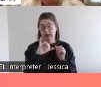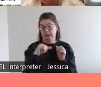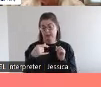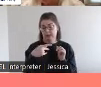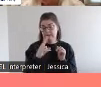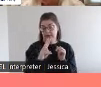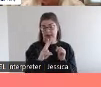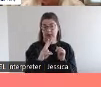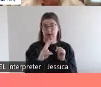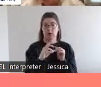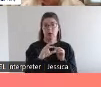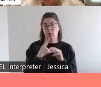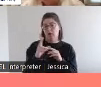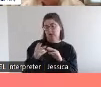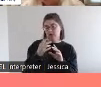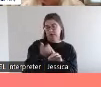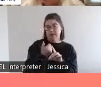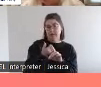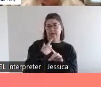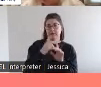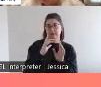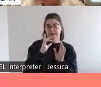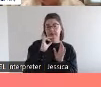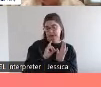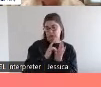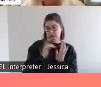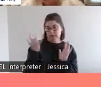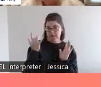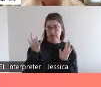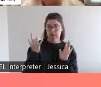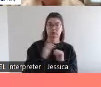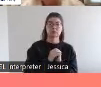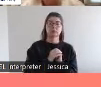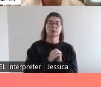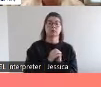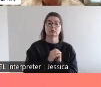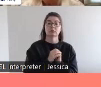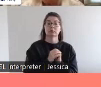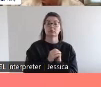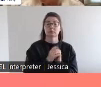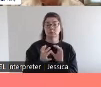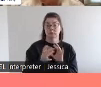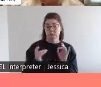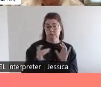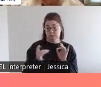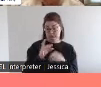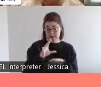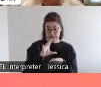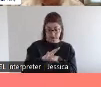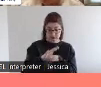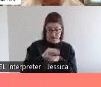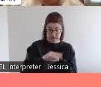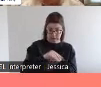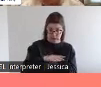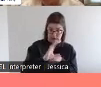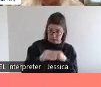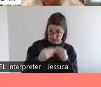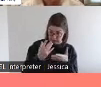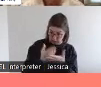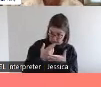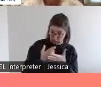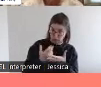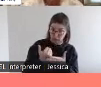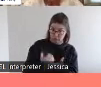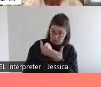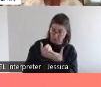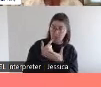aidés à gérer la violence conjugale ou les antécédents de violence sexuelle. Et finalement, certains ont dit que le